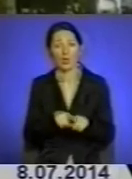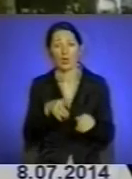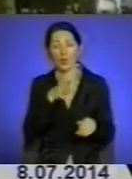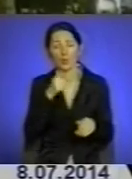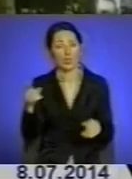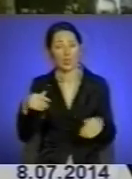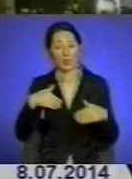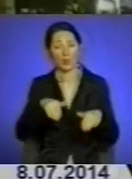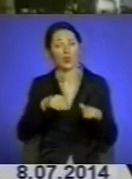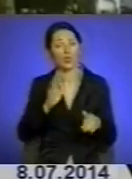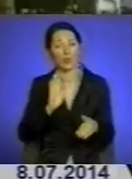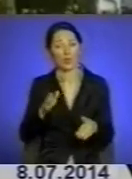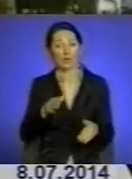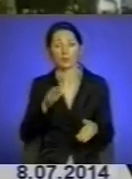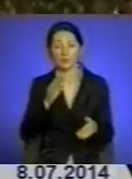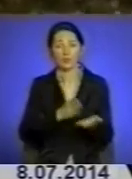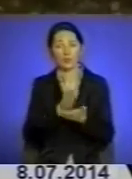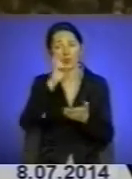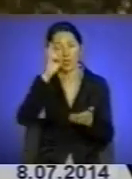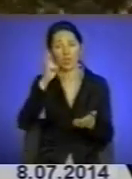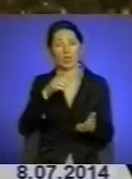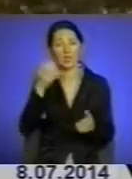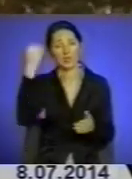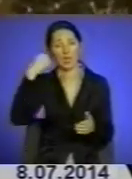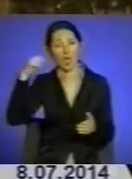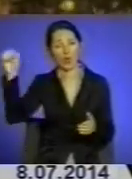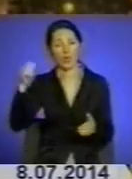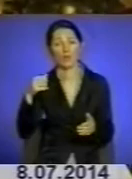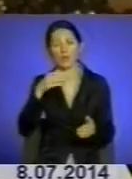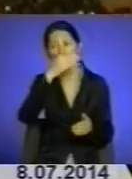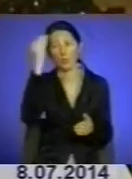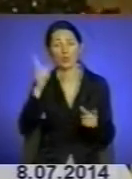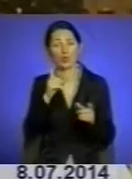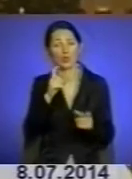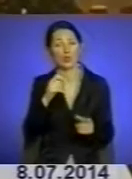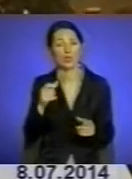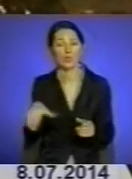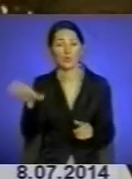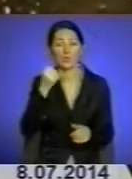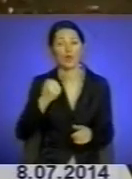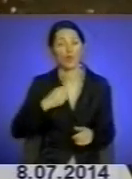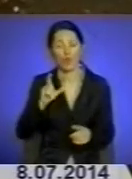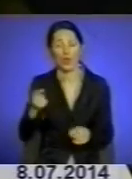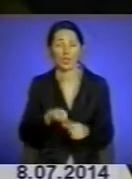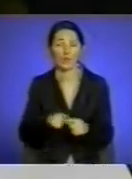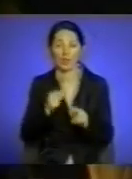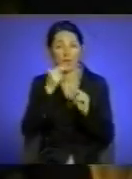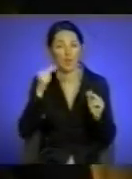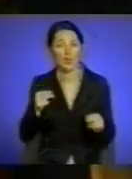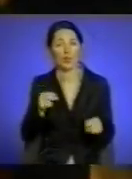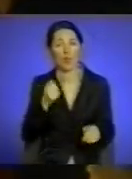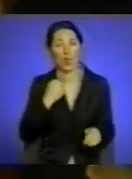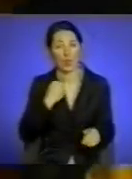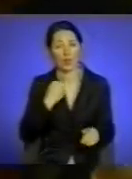відбудеться панахида за героїв Небесної Сотні, всіх воїнів та невинно вбитих, які віддали своє життя за Україну.